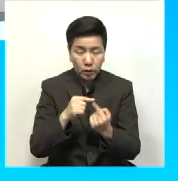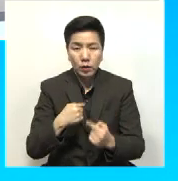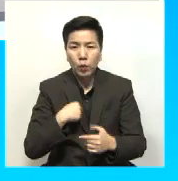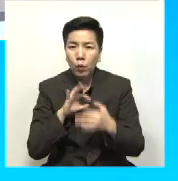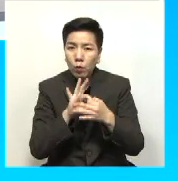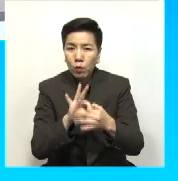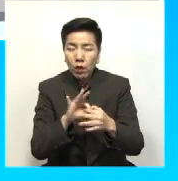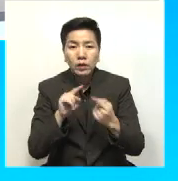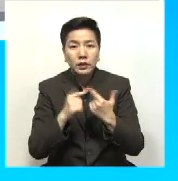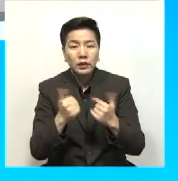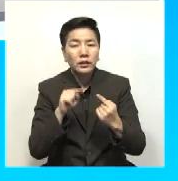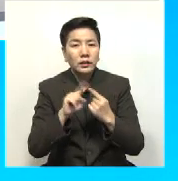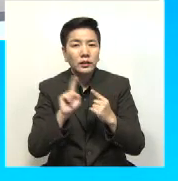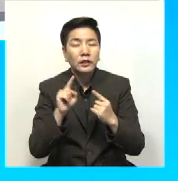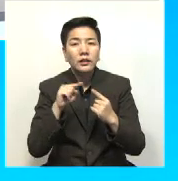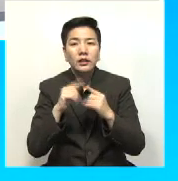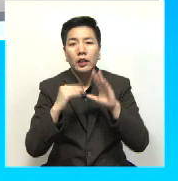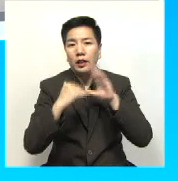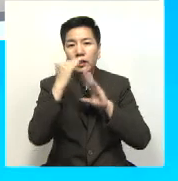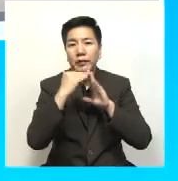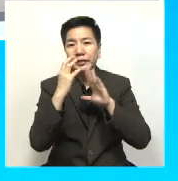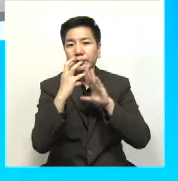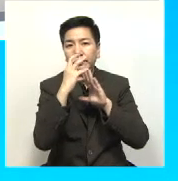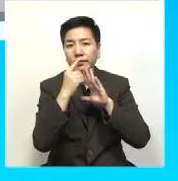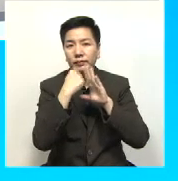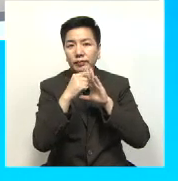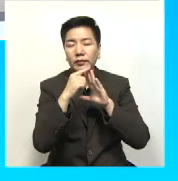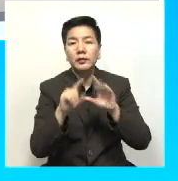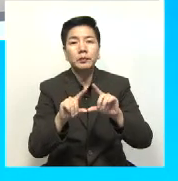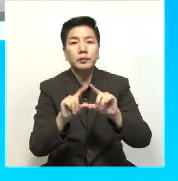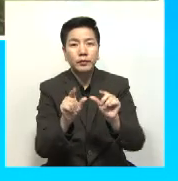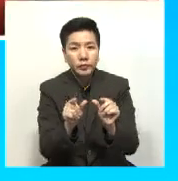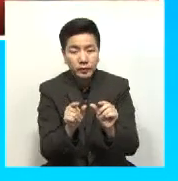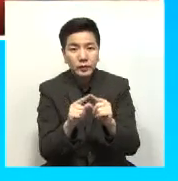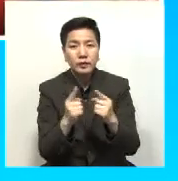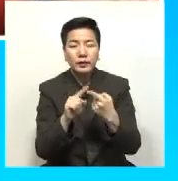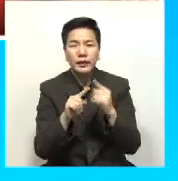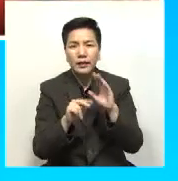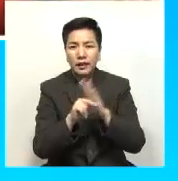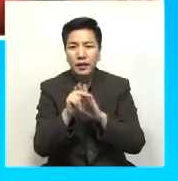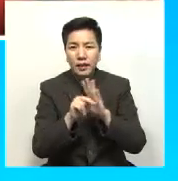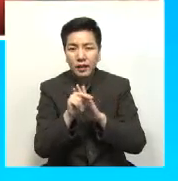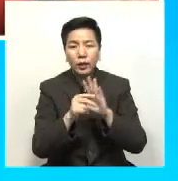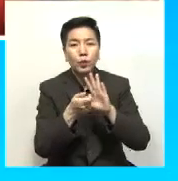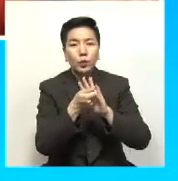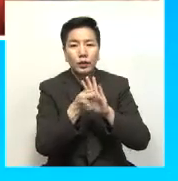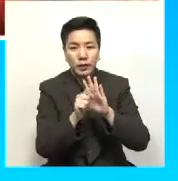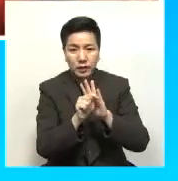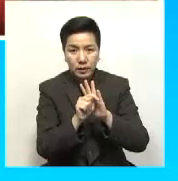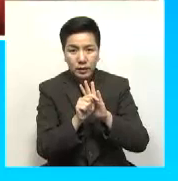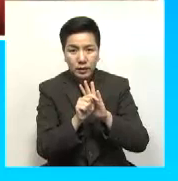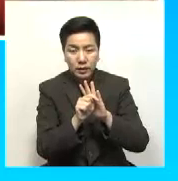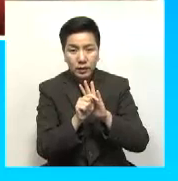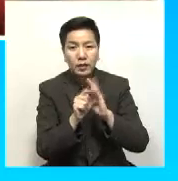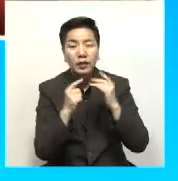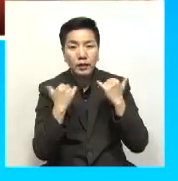เป็นห่วงก็จะเป็นแถวทางภาคเหนือแถวเพชรบูรณ์แถวจังหวัดน่านสระบุรีพวกนี้นะครับเนื่องจ